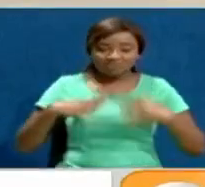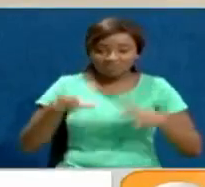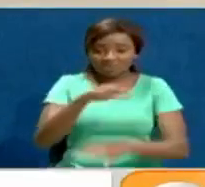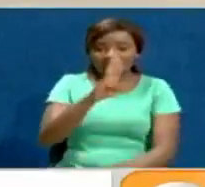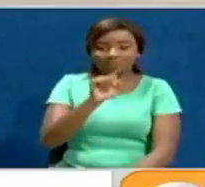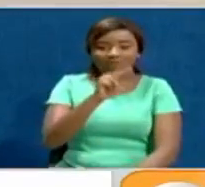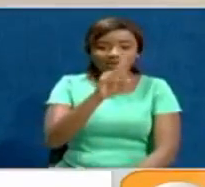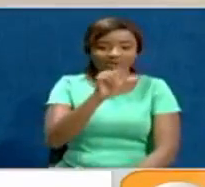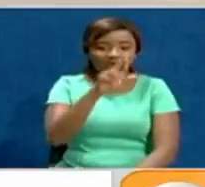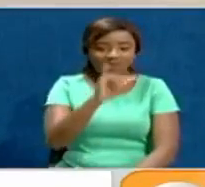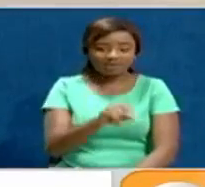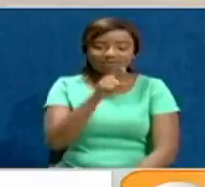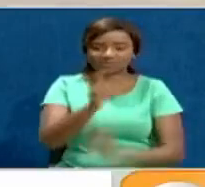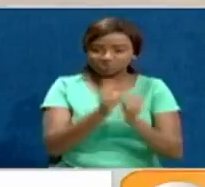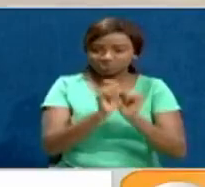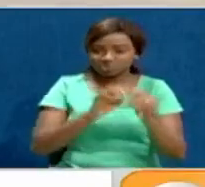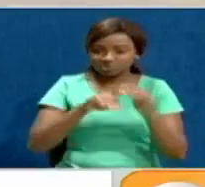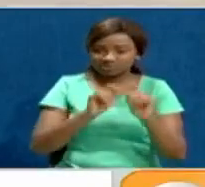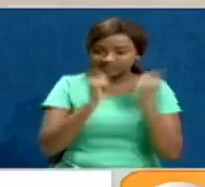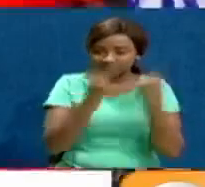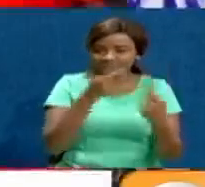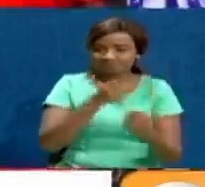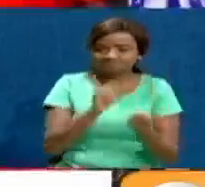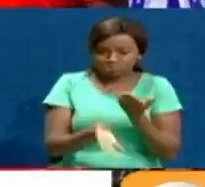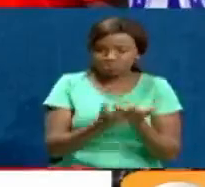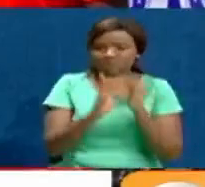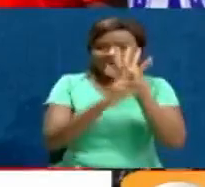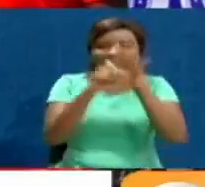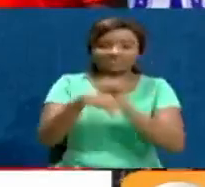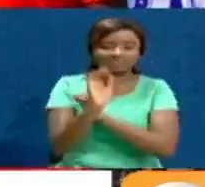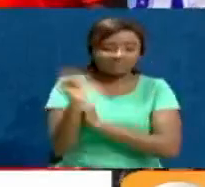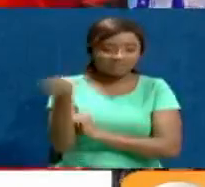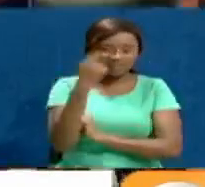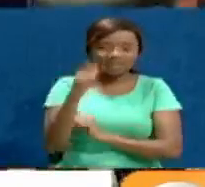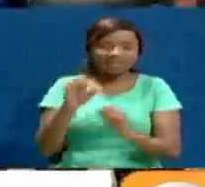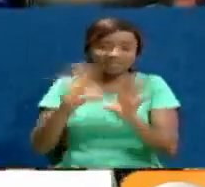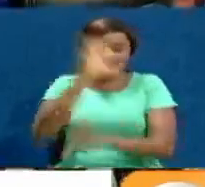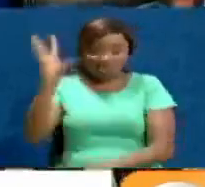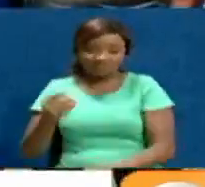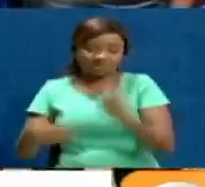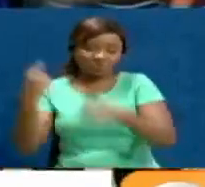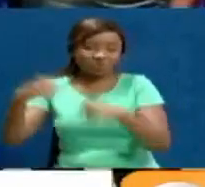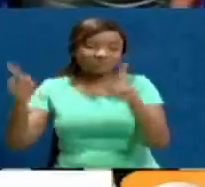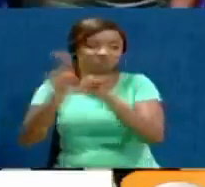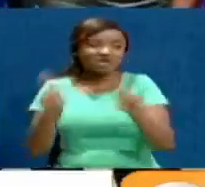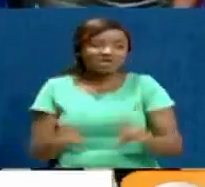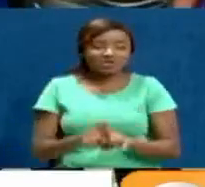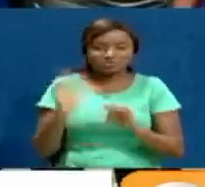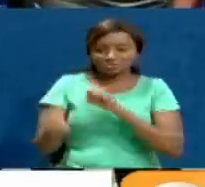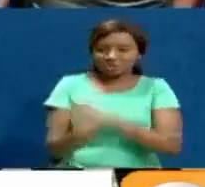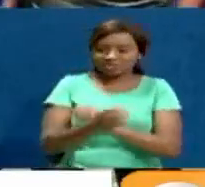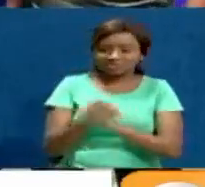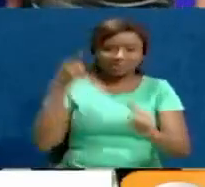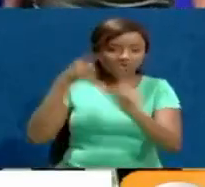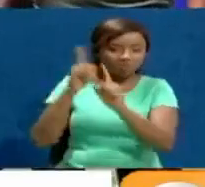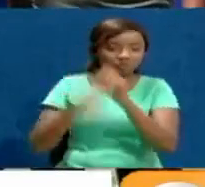kuchukua mataji humu nchini na pia kuiwezesha timu hiyo ya Bandari kuiwakilisha Kenya katika kipute cha bara la Afrika. Pia kocha huyo ameweka wazi malengo